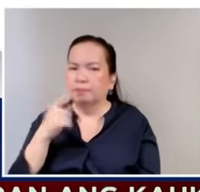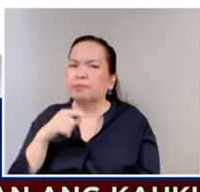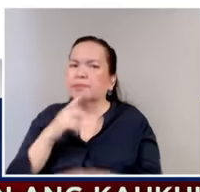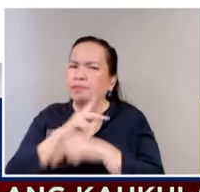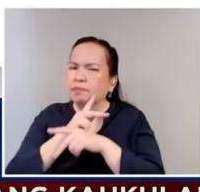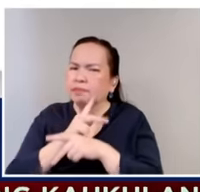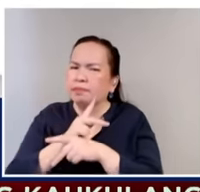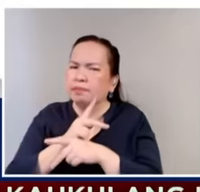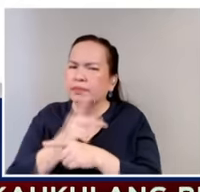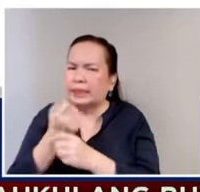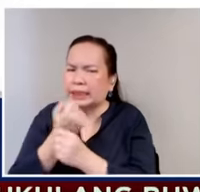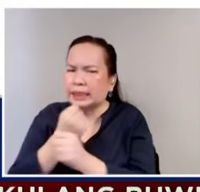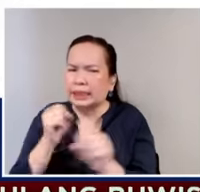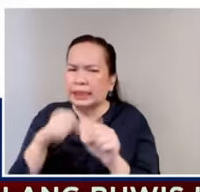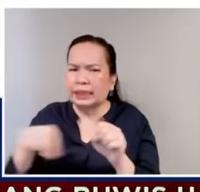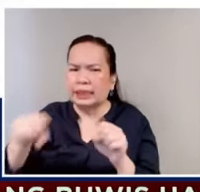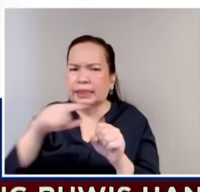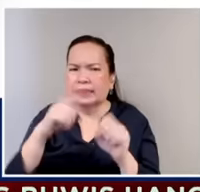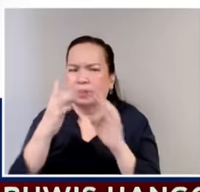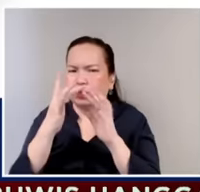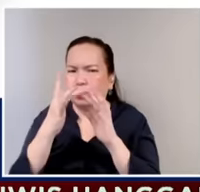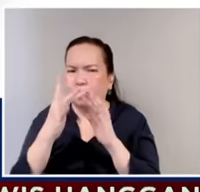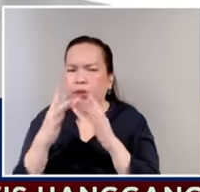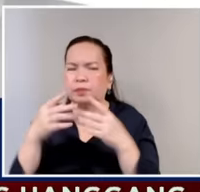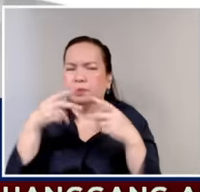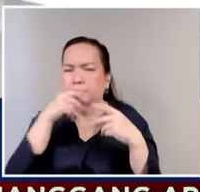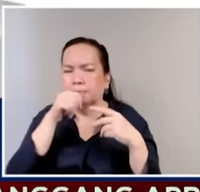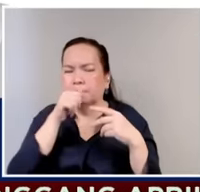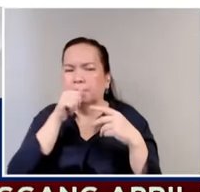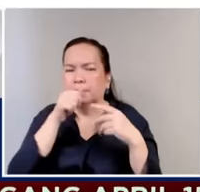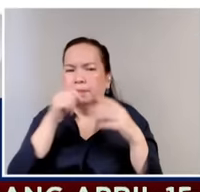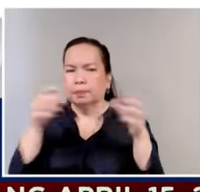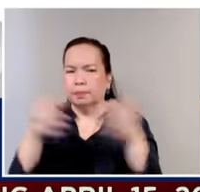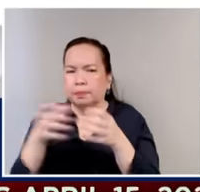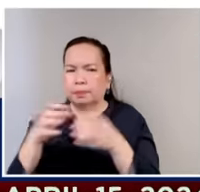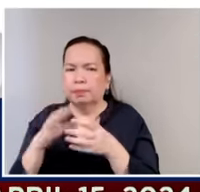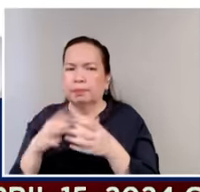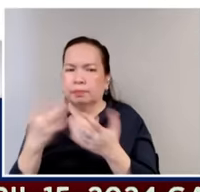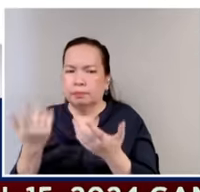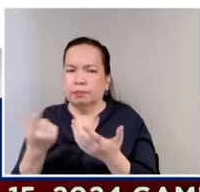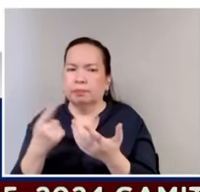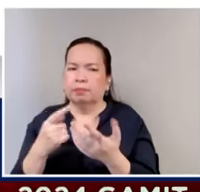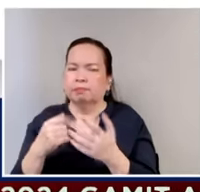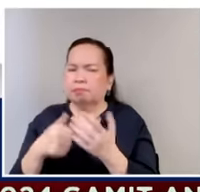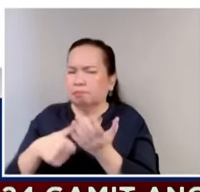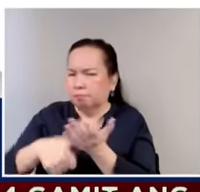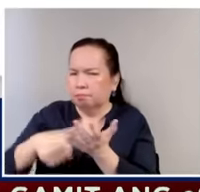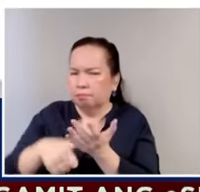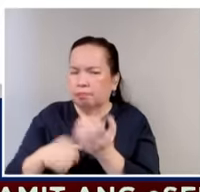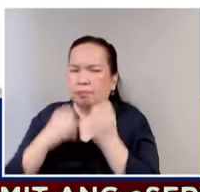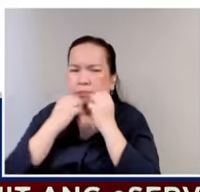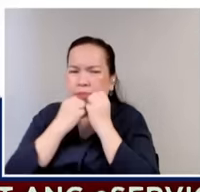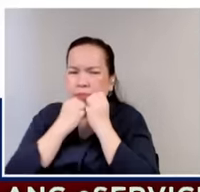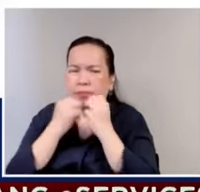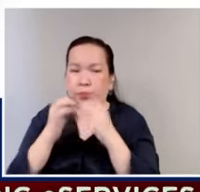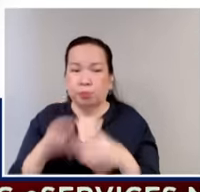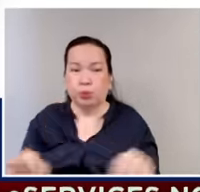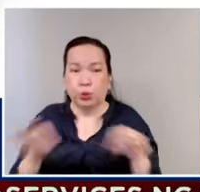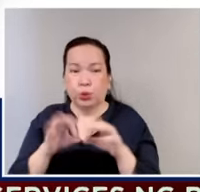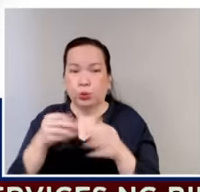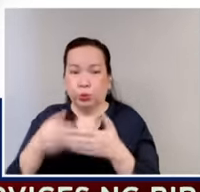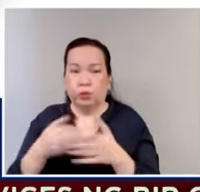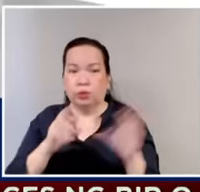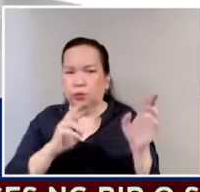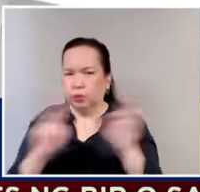sa pribadong sektor. Anya, haligi ng demokrasya sa bansa ang halalan, kaya't dapat paghandaan ng maaga ang anumang